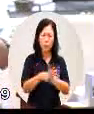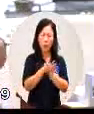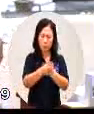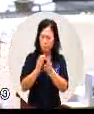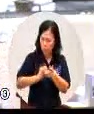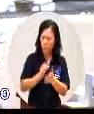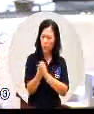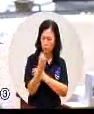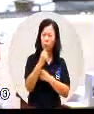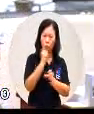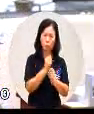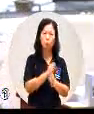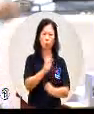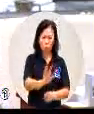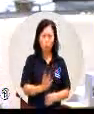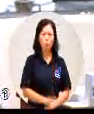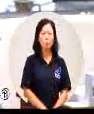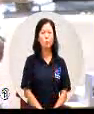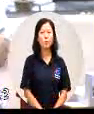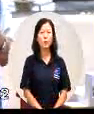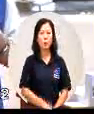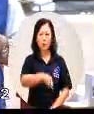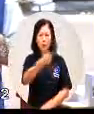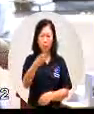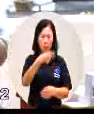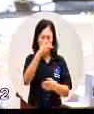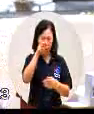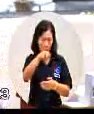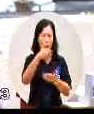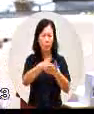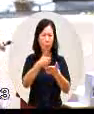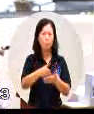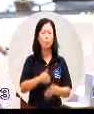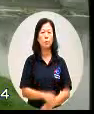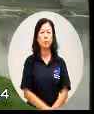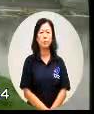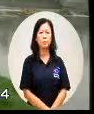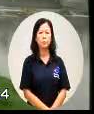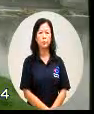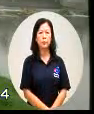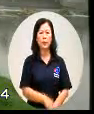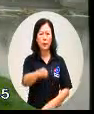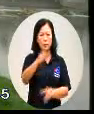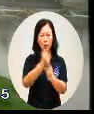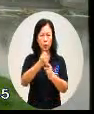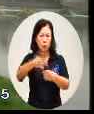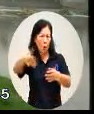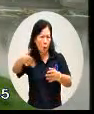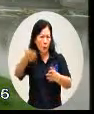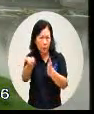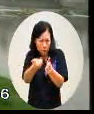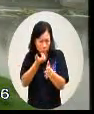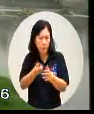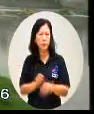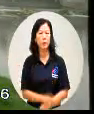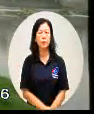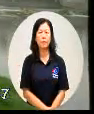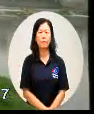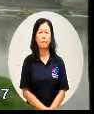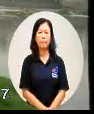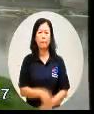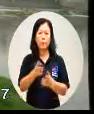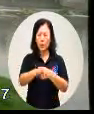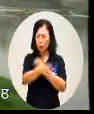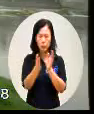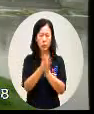做。啊，要再看图哈，看图。这阿伯做以前。整个这个就是右